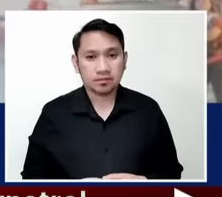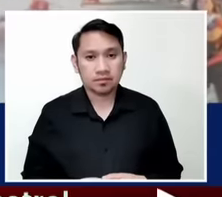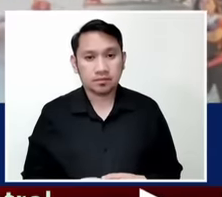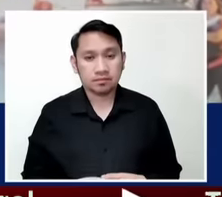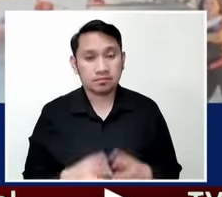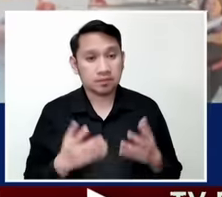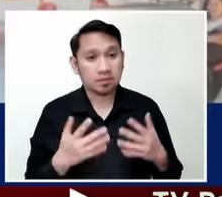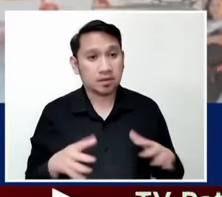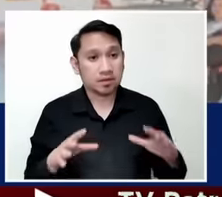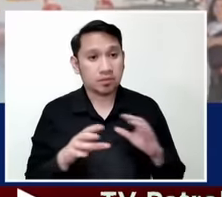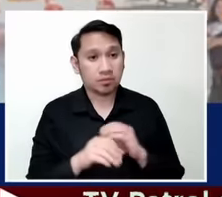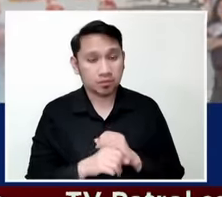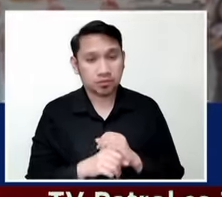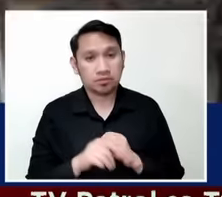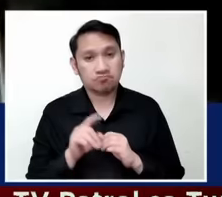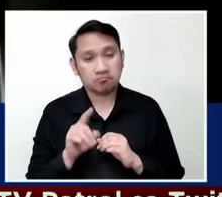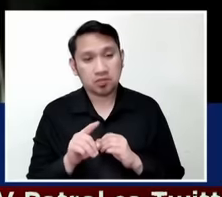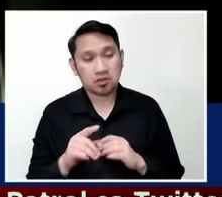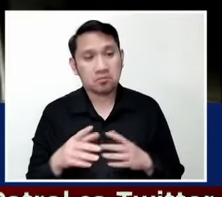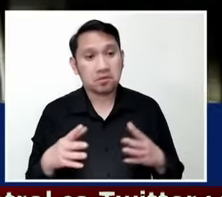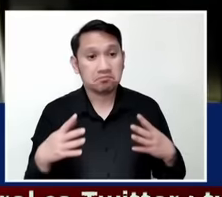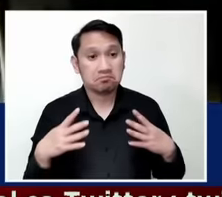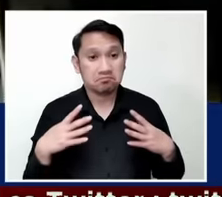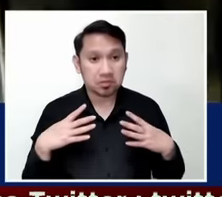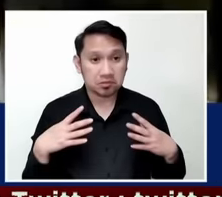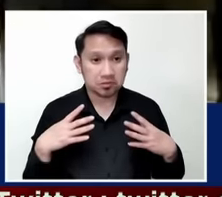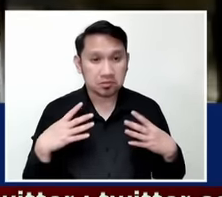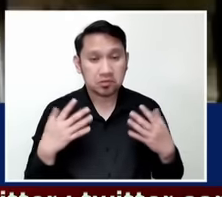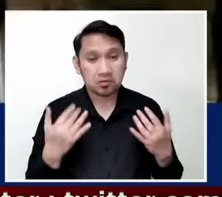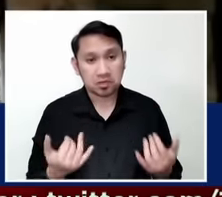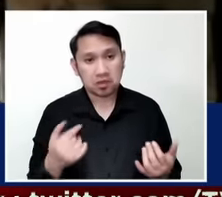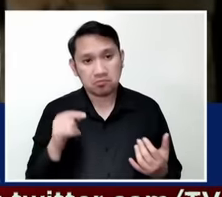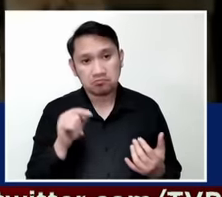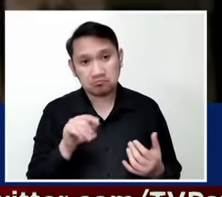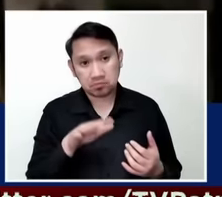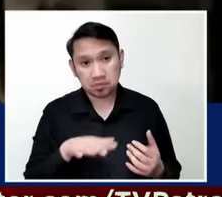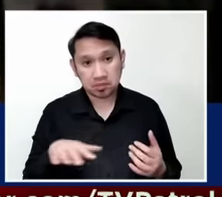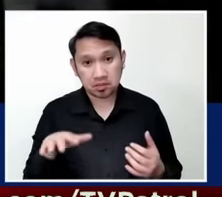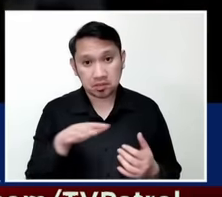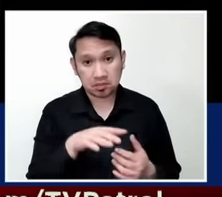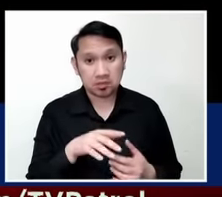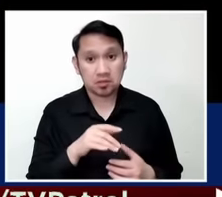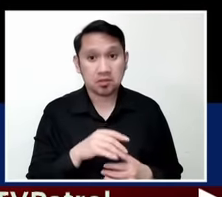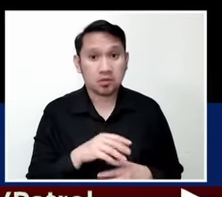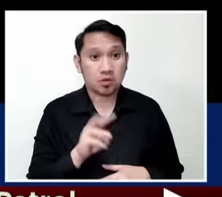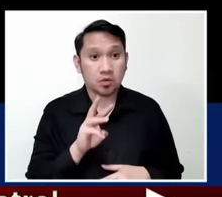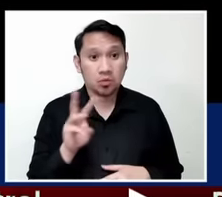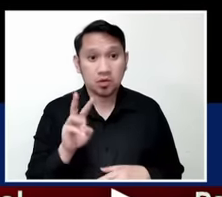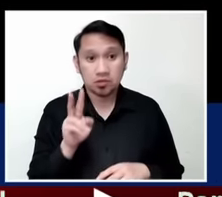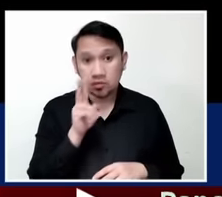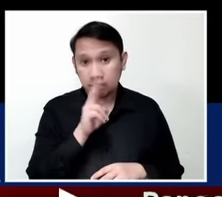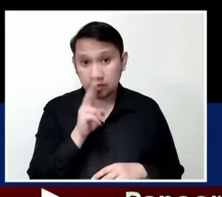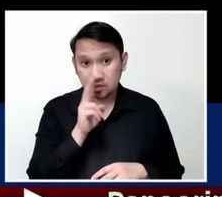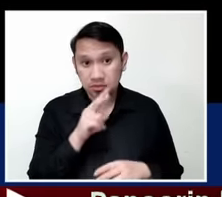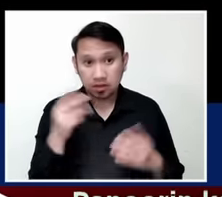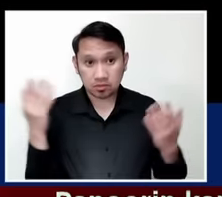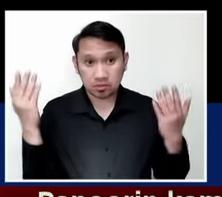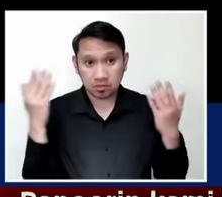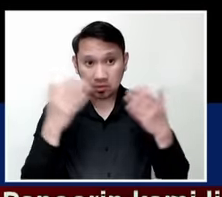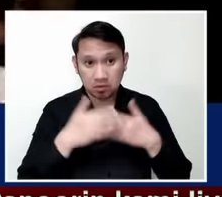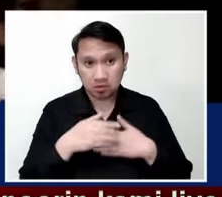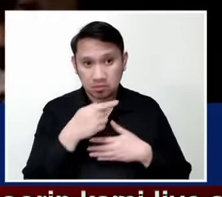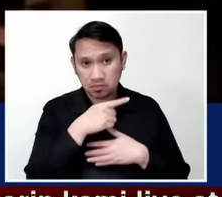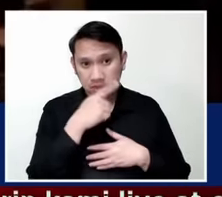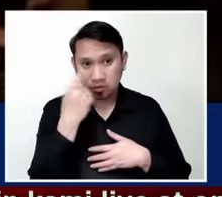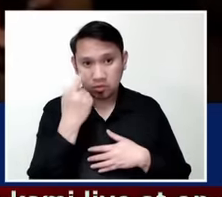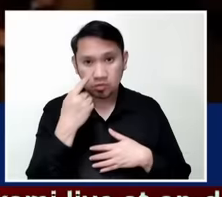Matapos ang maliwanag na holiday season, balot ngayon ng dilim ang ilang lalawigan sa Western Visayas dahil sa malawakang power